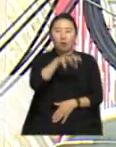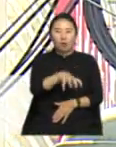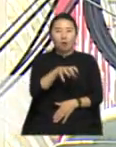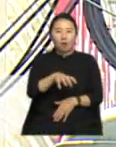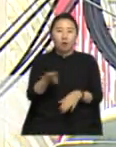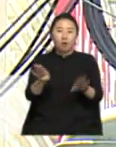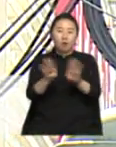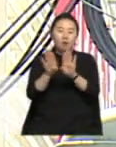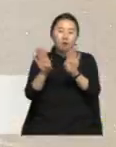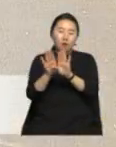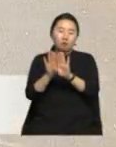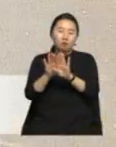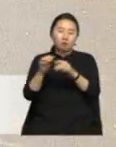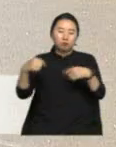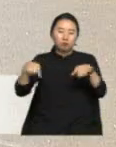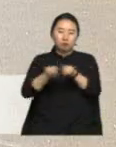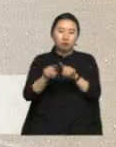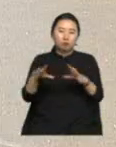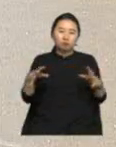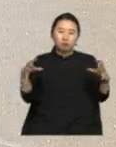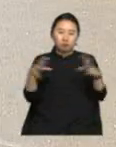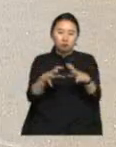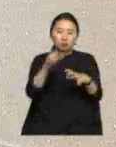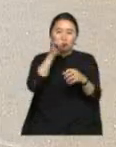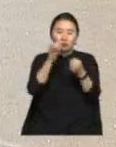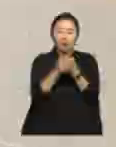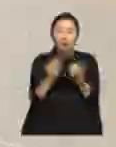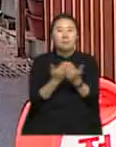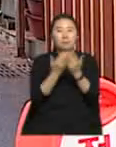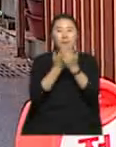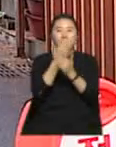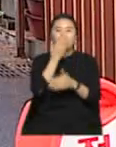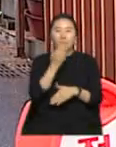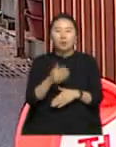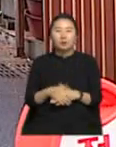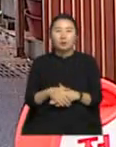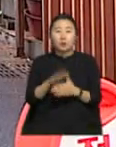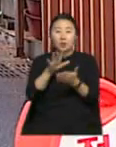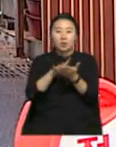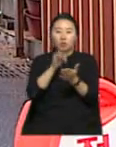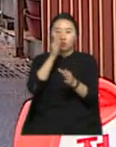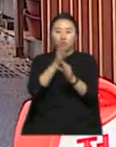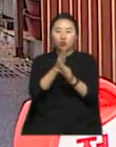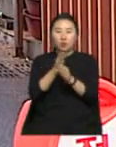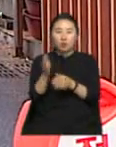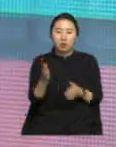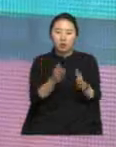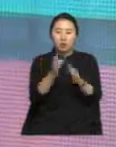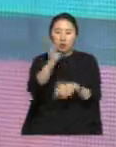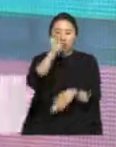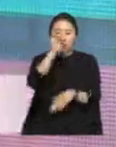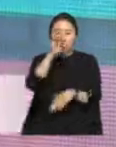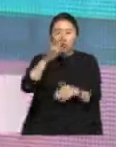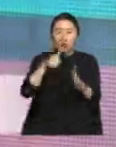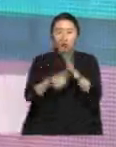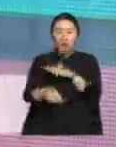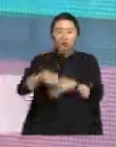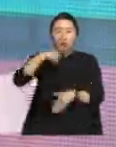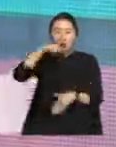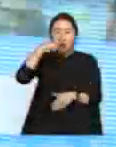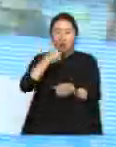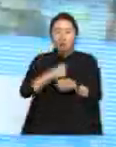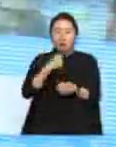곳에 밀집해 있어 발전 잠재력이 크다는 판단에서입니다. 핵심은 중앙통로 부활, 대표 먹거리 개발을